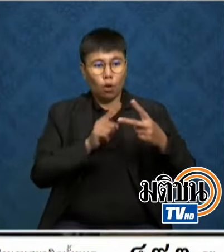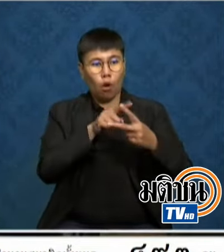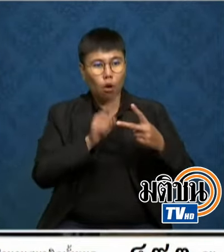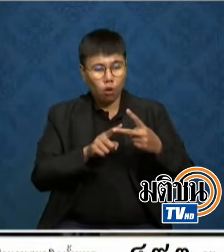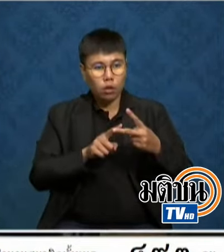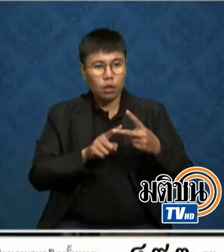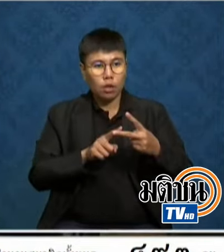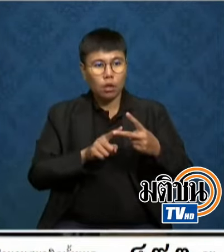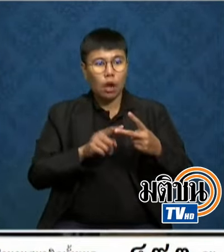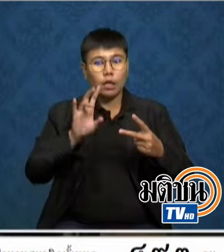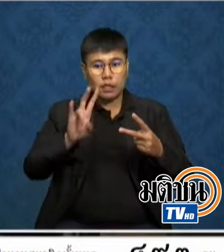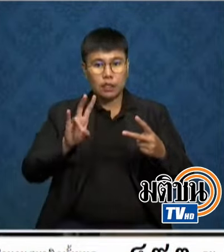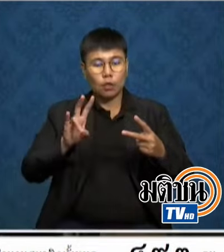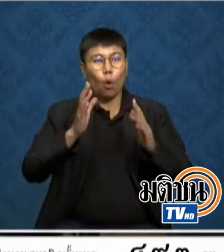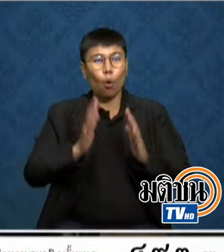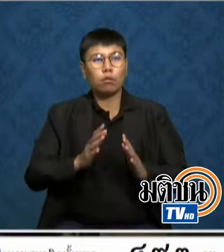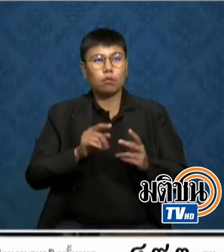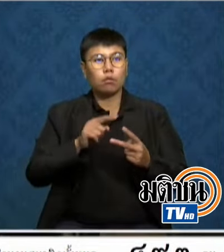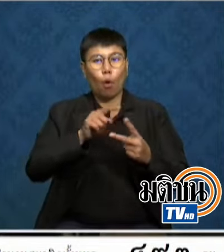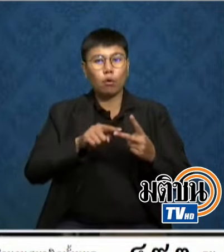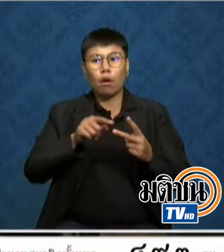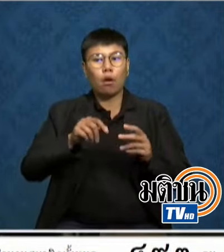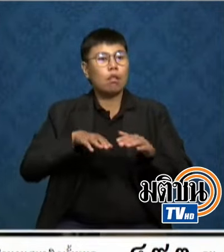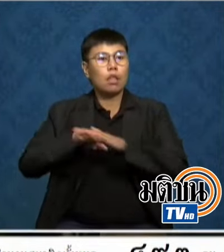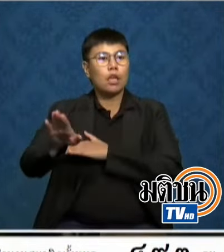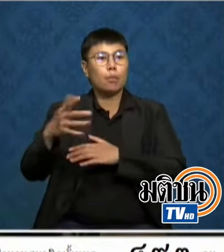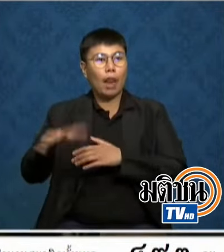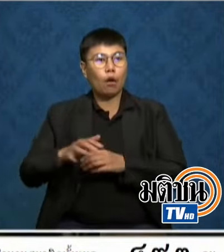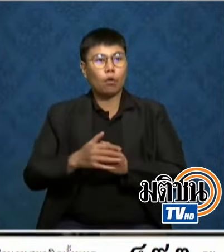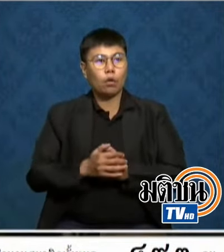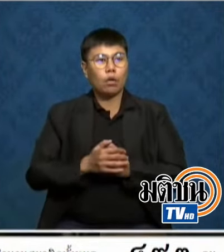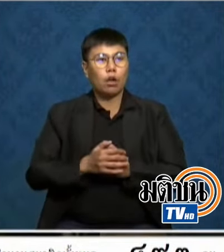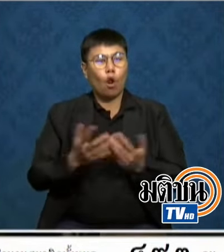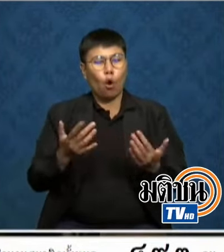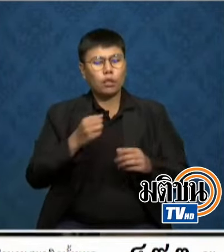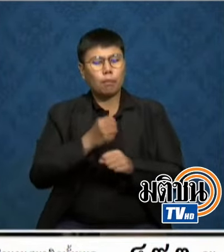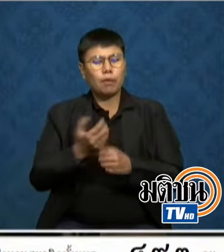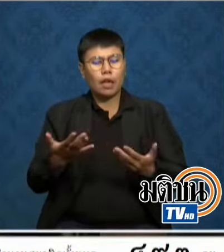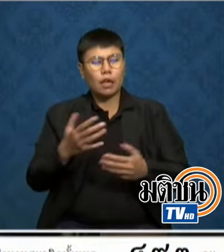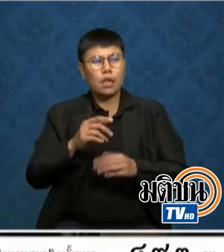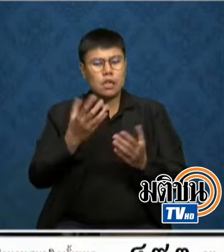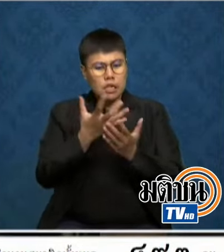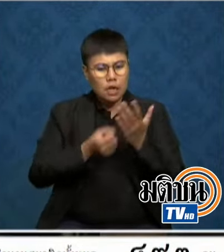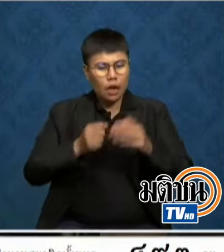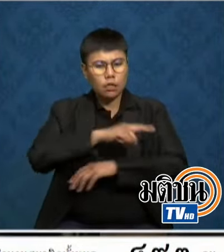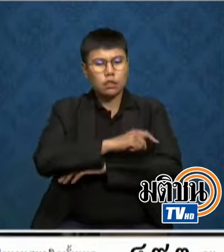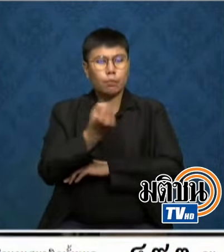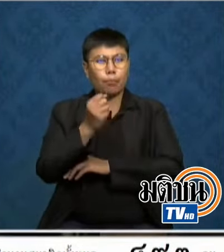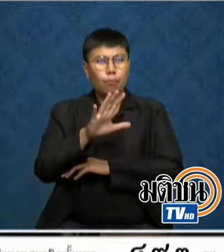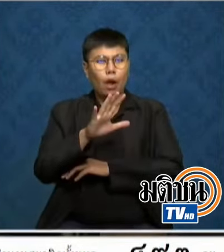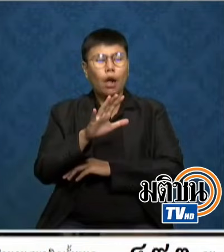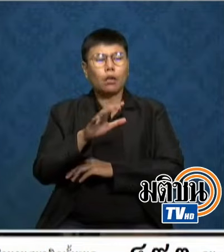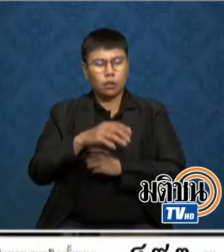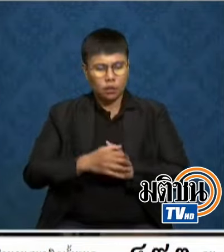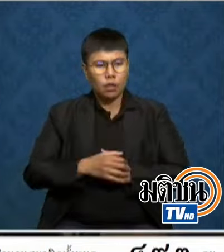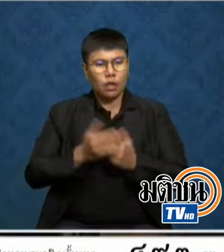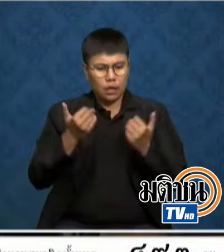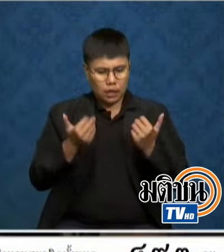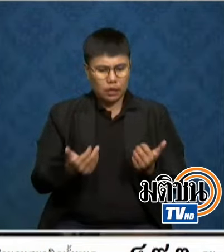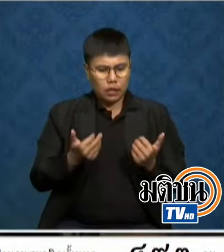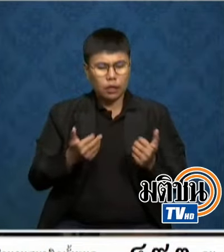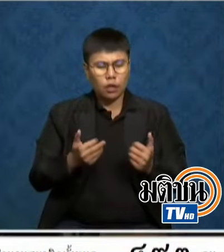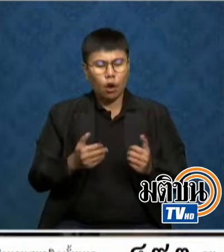2คนจาก7คนได้เดินทางออกนอกประเทศแล้วจะทำอย่างไรอีก15วันอันนี้ก็เป็นเรื่องสิทธิมนุษยชนที่พี่น้องประช